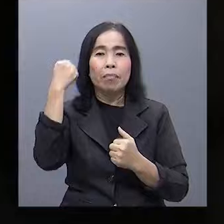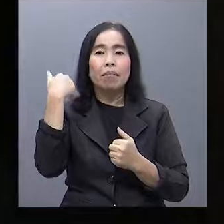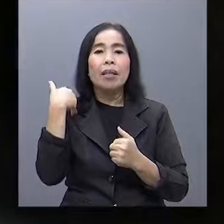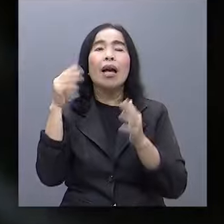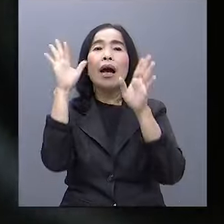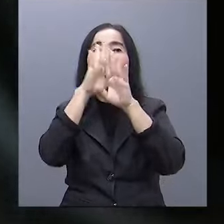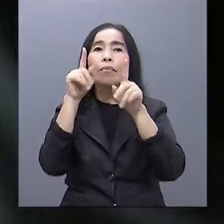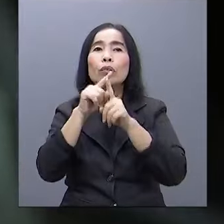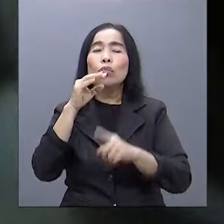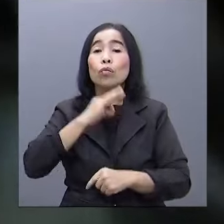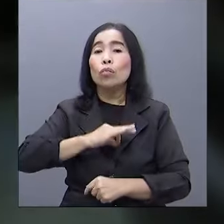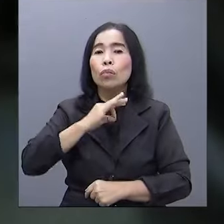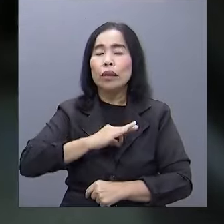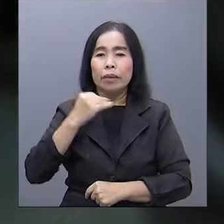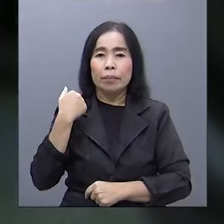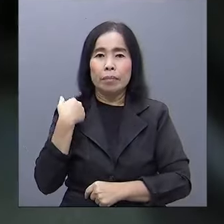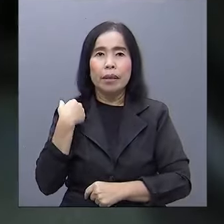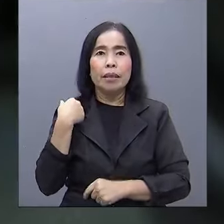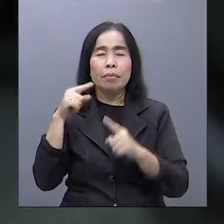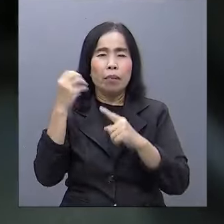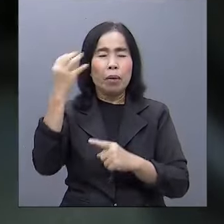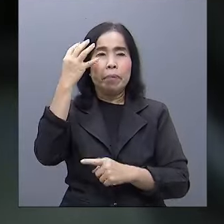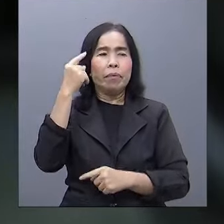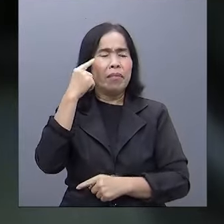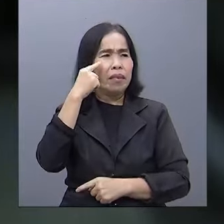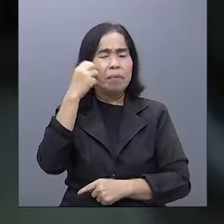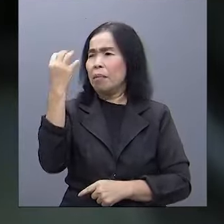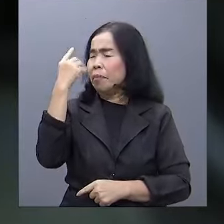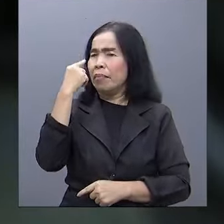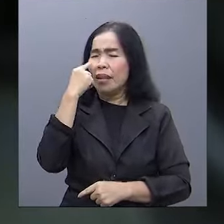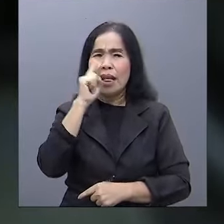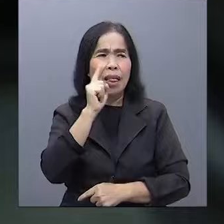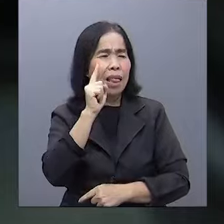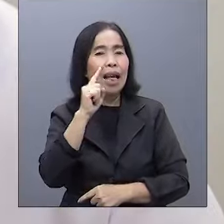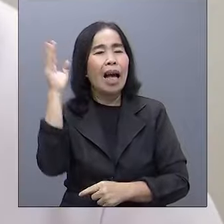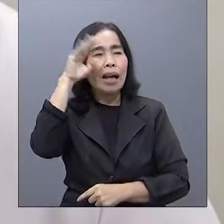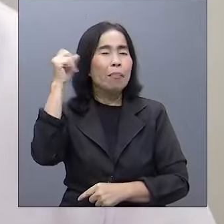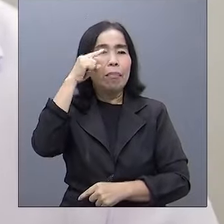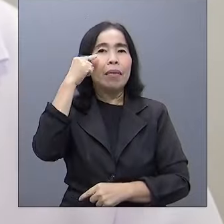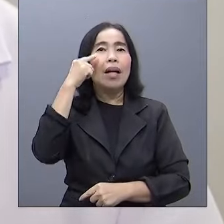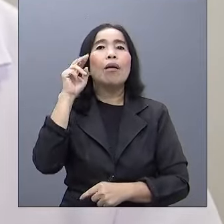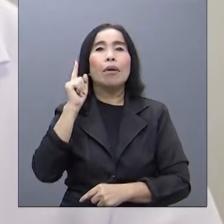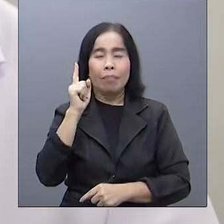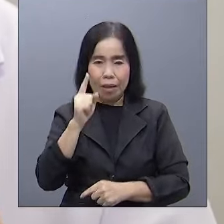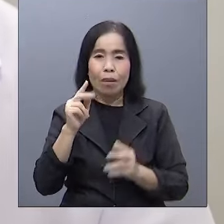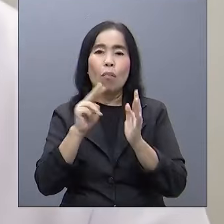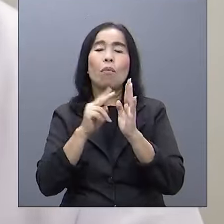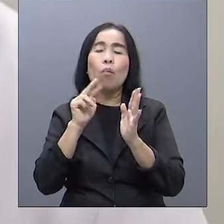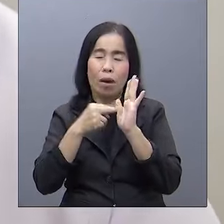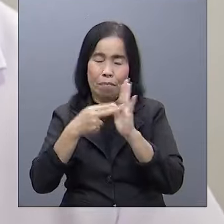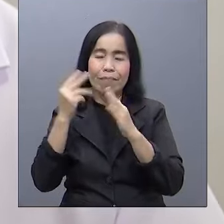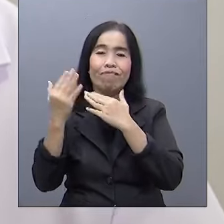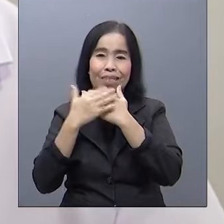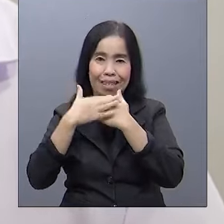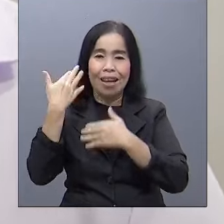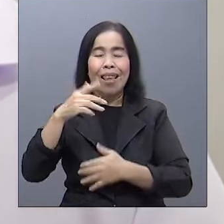ราจะเห็นรู้สึกเหมือนอาจจะบางคนอาจจะบอกว่าเป็นเหมือนแสงไฟแวบเข้าตาหรือบางคนบอกว่าเป็นเหมือนเส้นฟ้าผ่าเลยอย่างนั้นนะครับนี่ก็เป็นอาการว่าวุ้นตามีการ